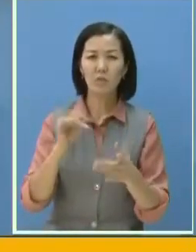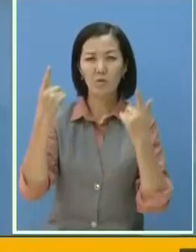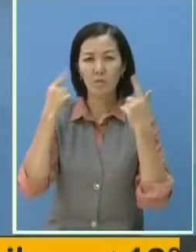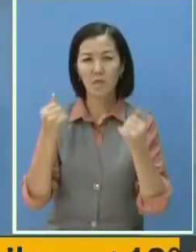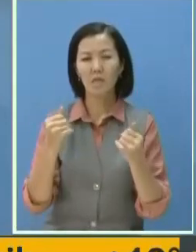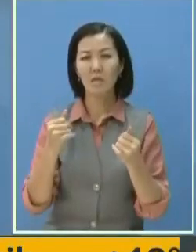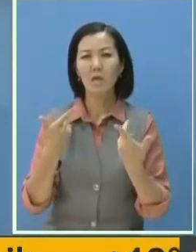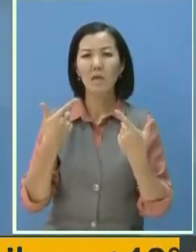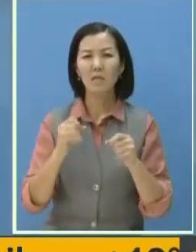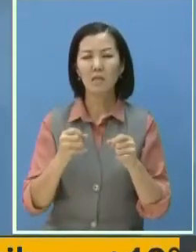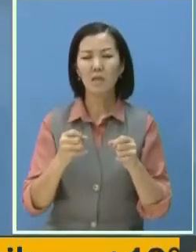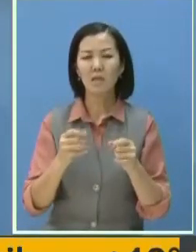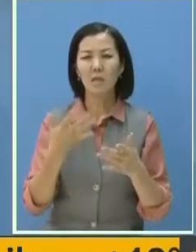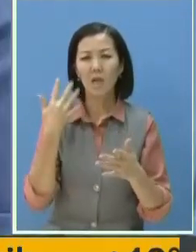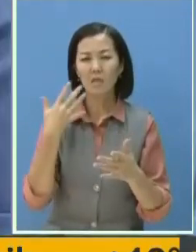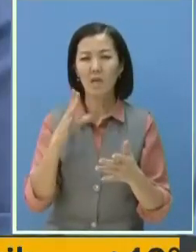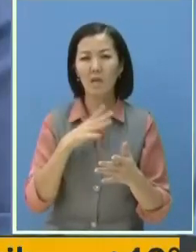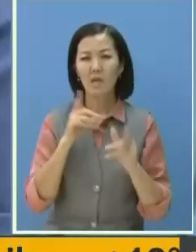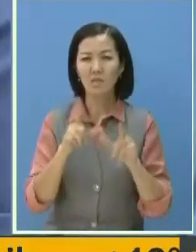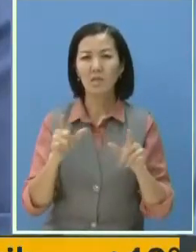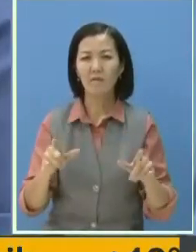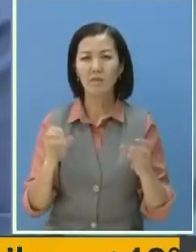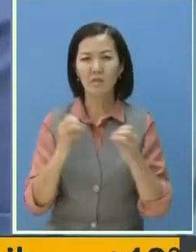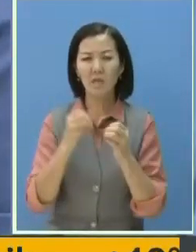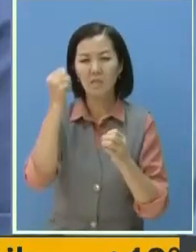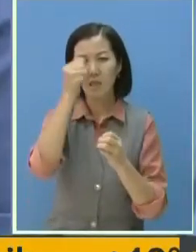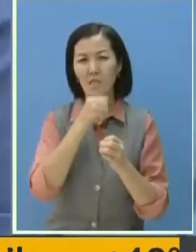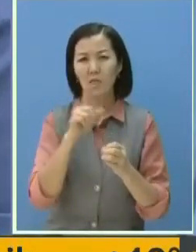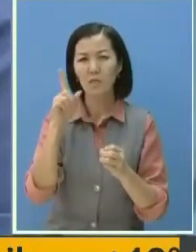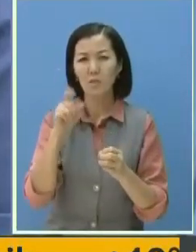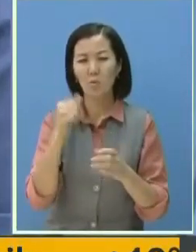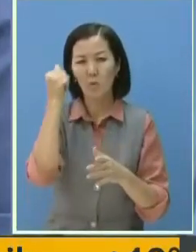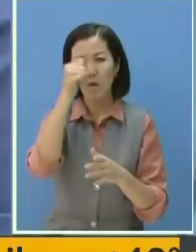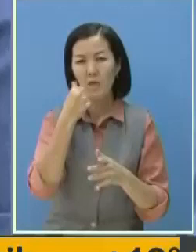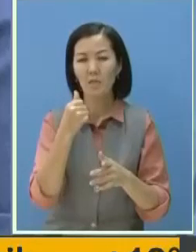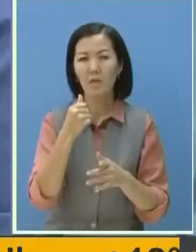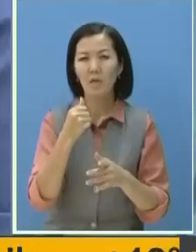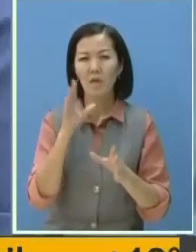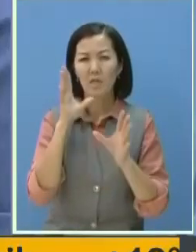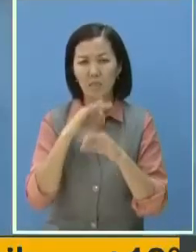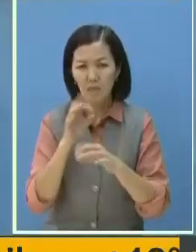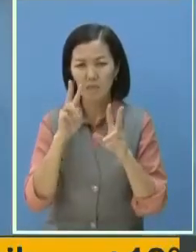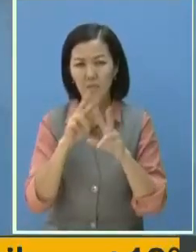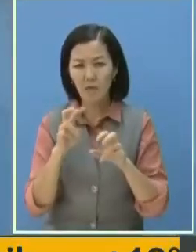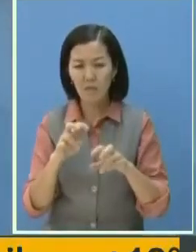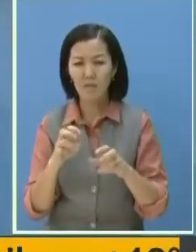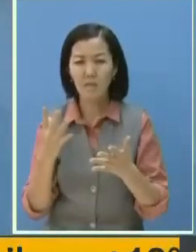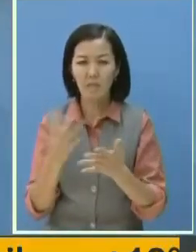когда человечество болело десятками лет и даже сотнями лет, различные пандемии были.